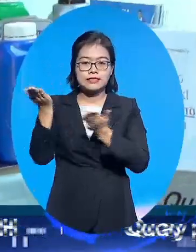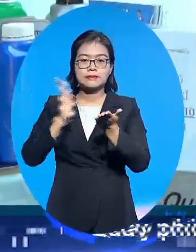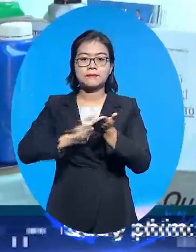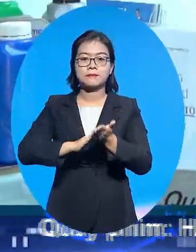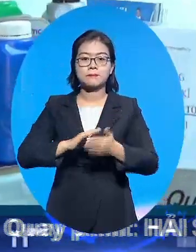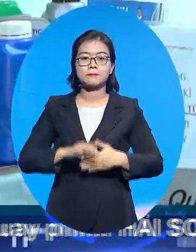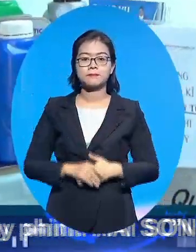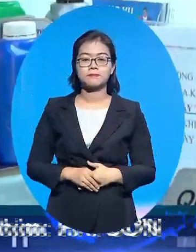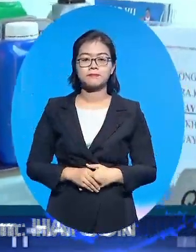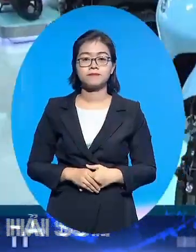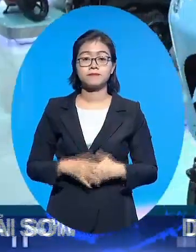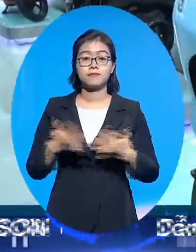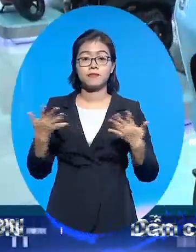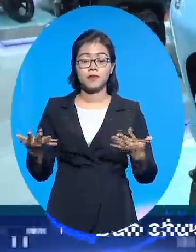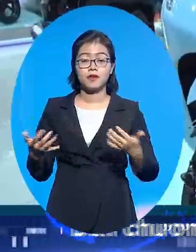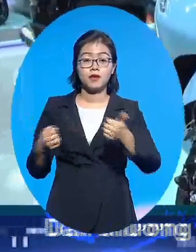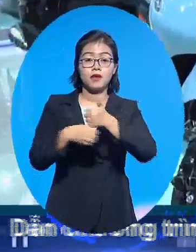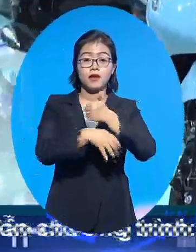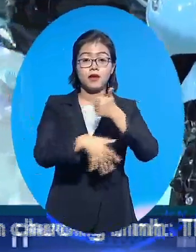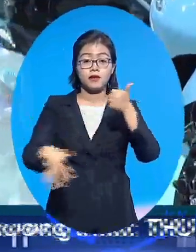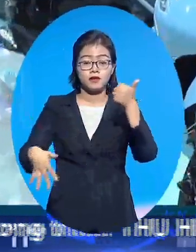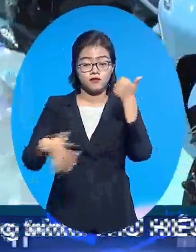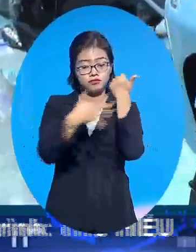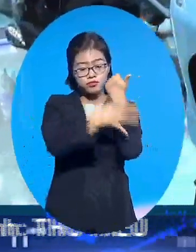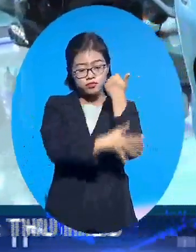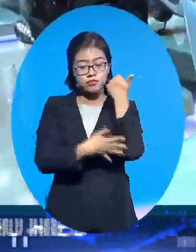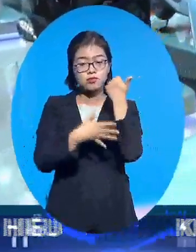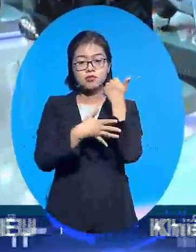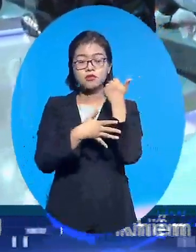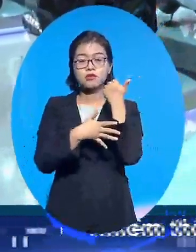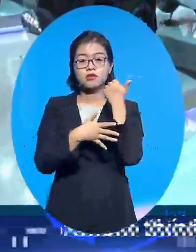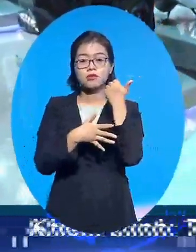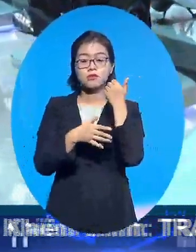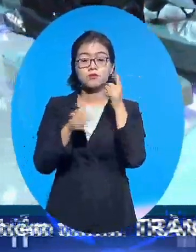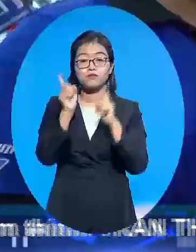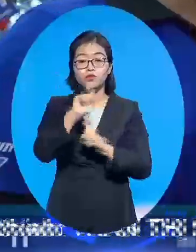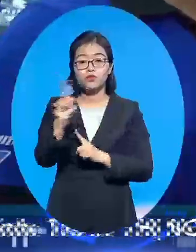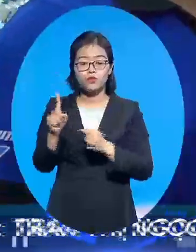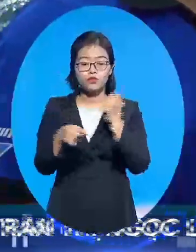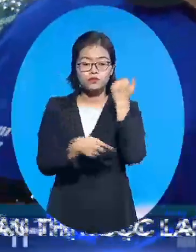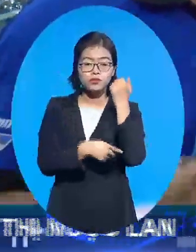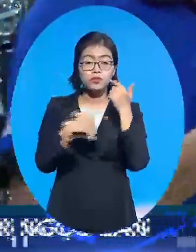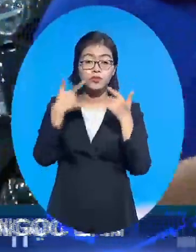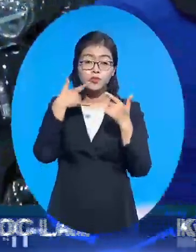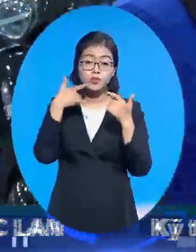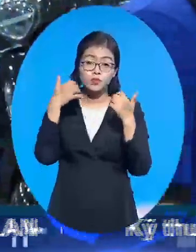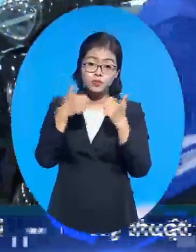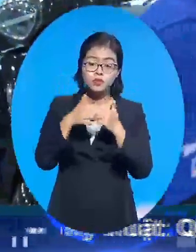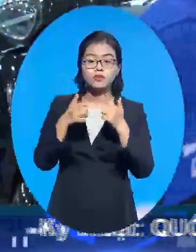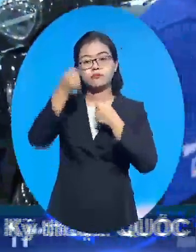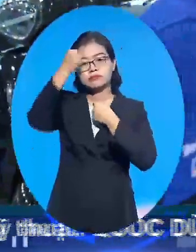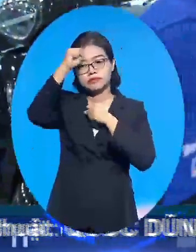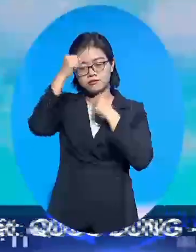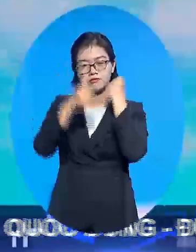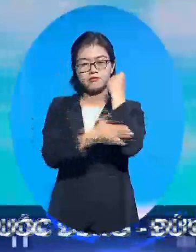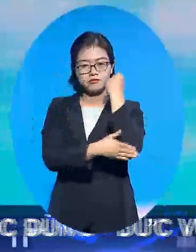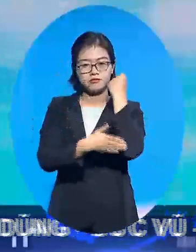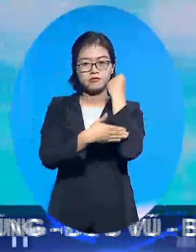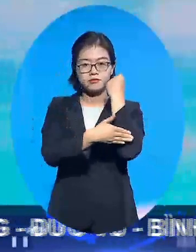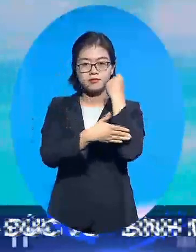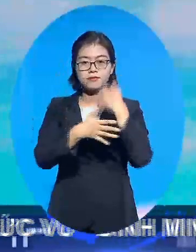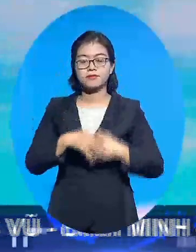hiện hệ thống hoàn cầu gồm 11 chi nhánh trải đều trên địa bàn thành phố Thủ Đức và các thành phố thị xã của tỉnh Bình Dương